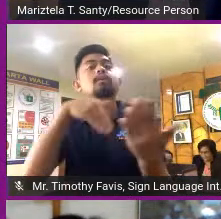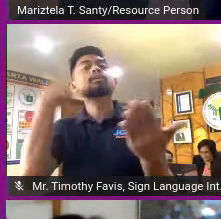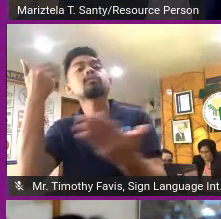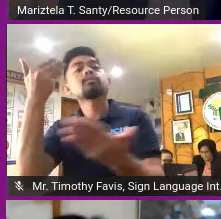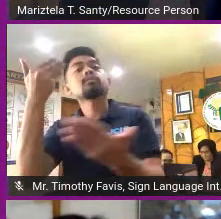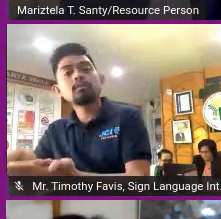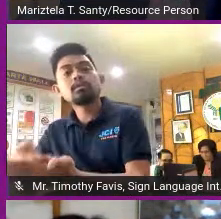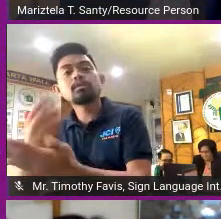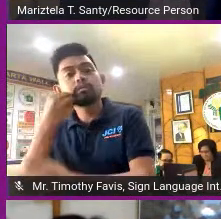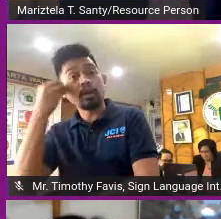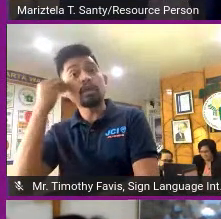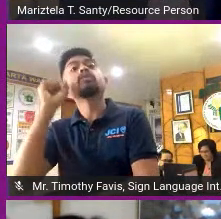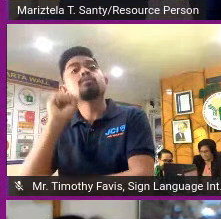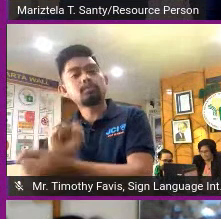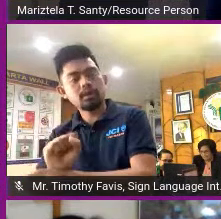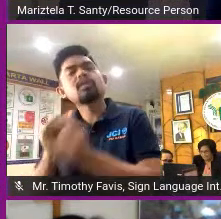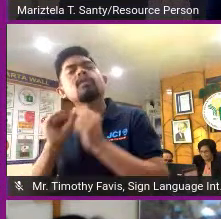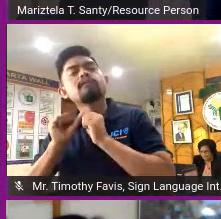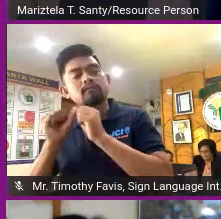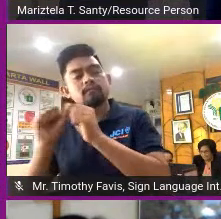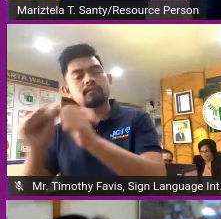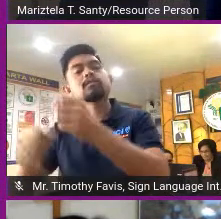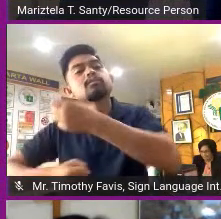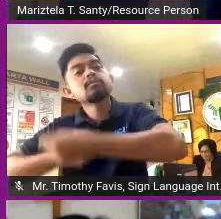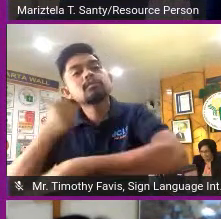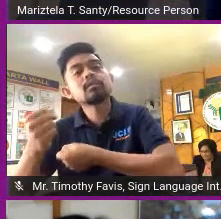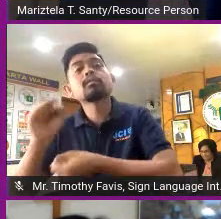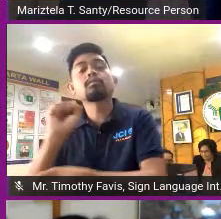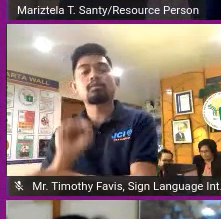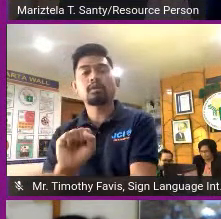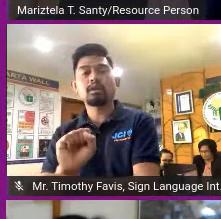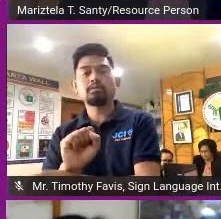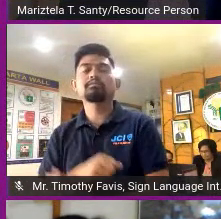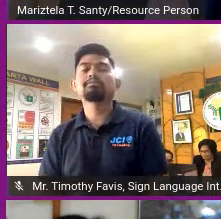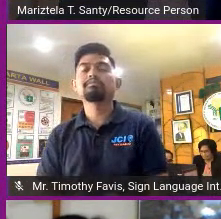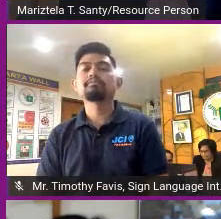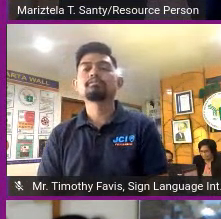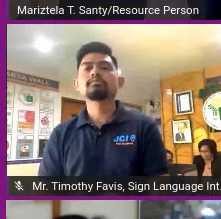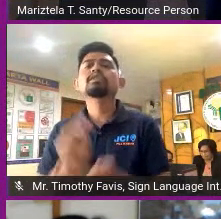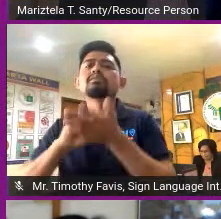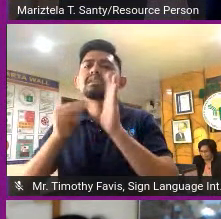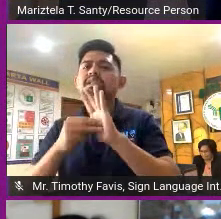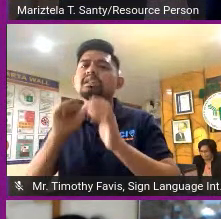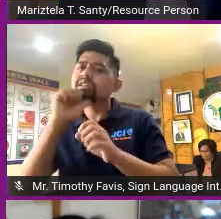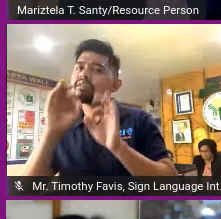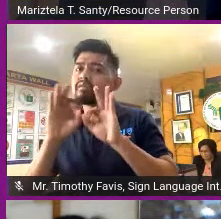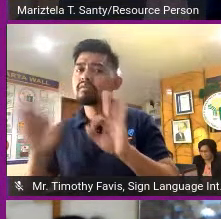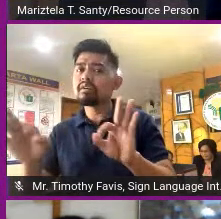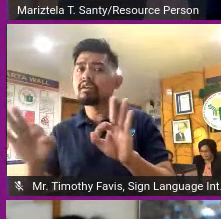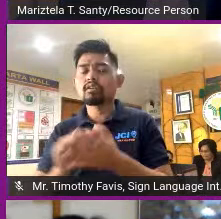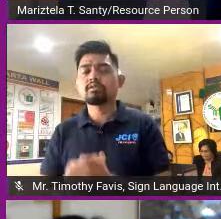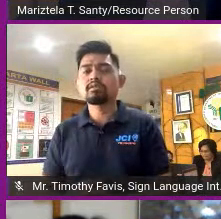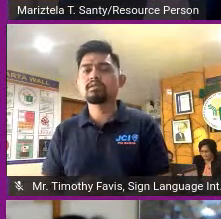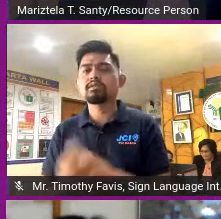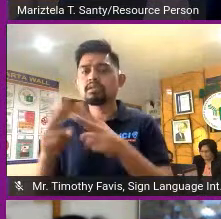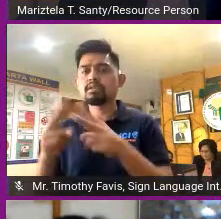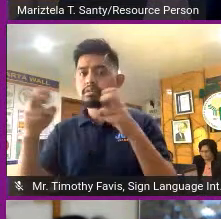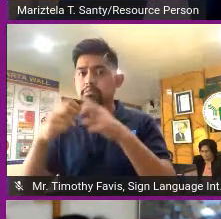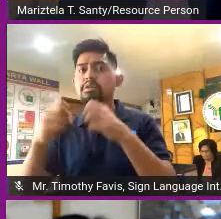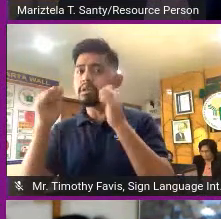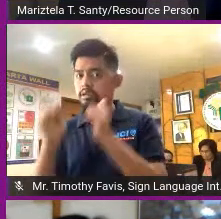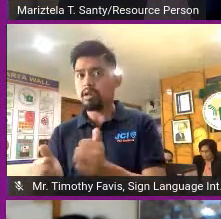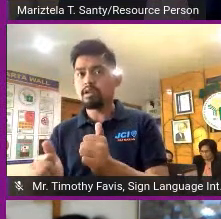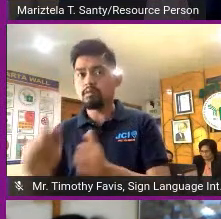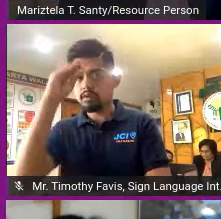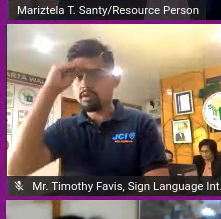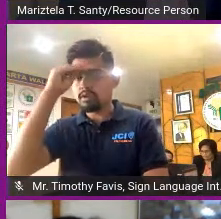And kay Charmaine naman, kalagayan di makatarungan na babae lamang po ang gumagawa sa bahay kahit kaya naman pong